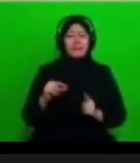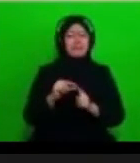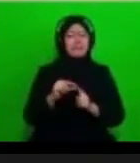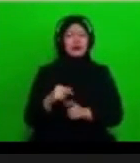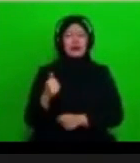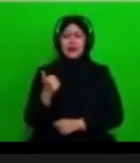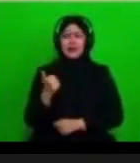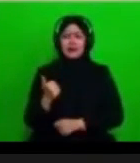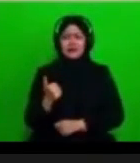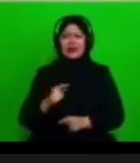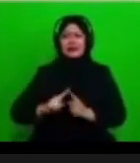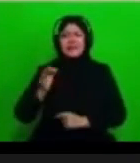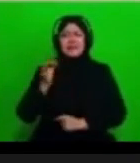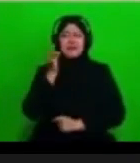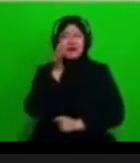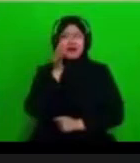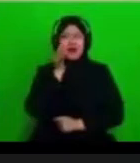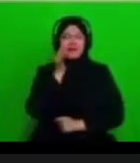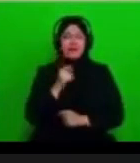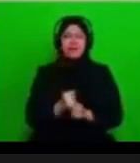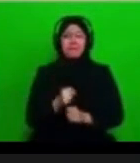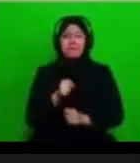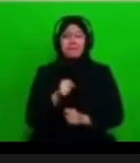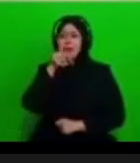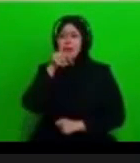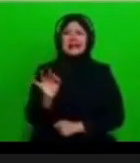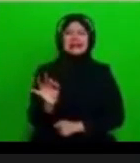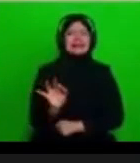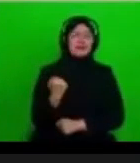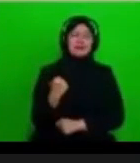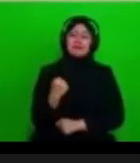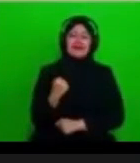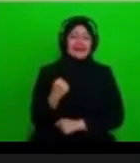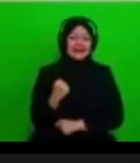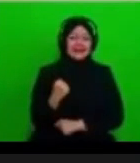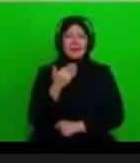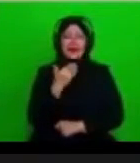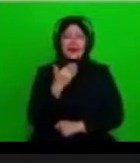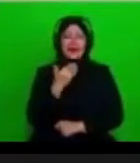Bagus sekali, tapi mohon maaf Pak, kami belum sempat balas, bikin balasan ya Pak.